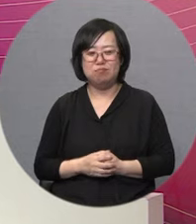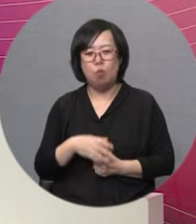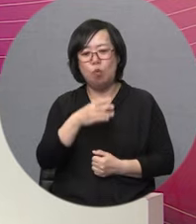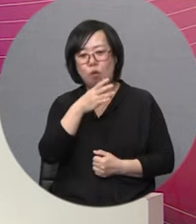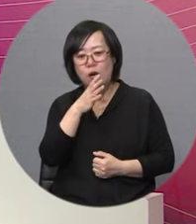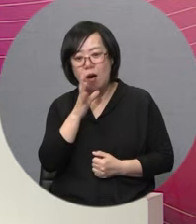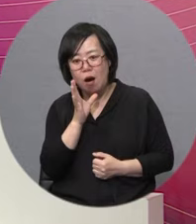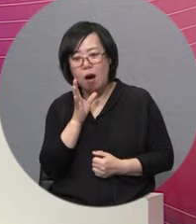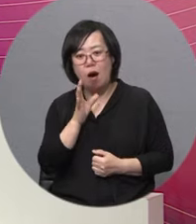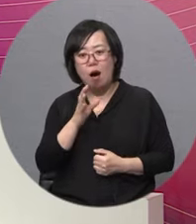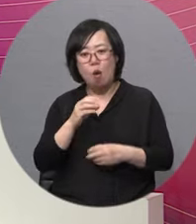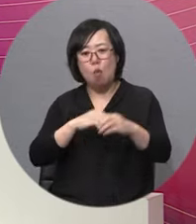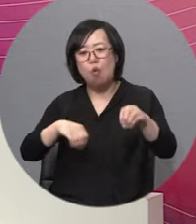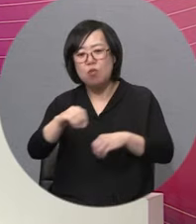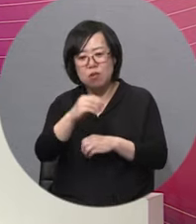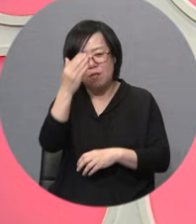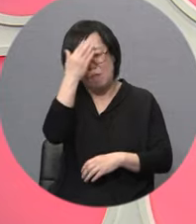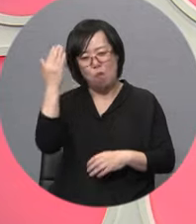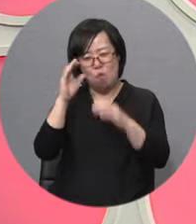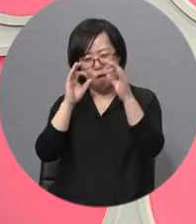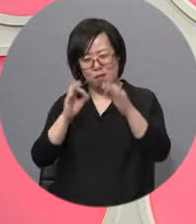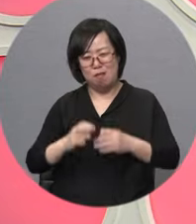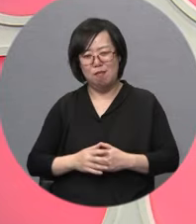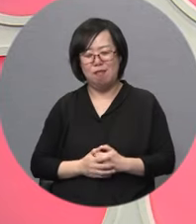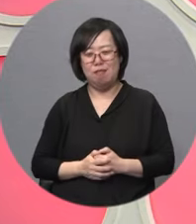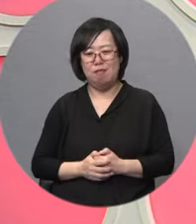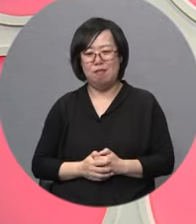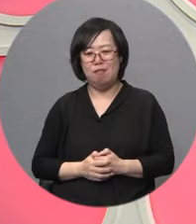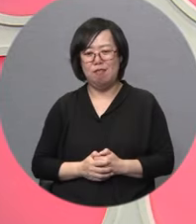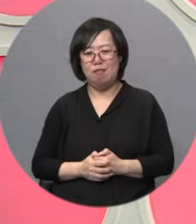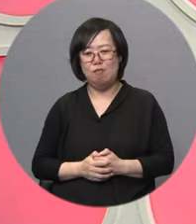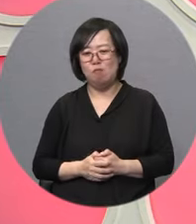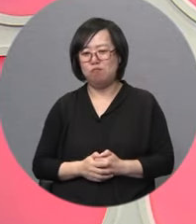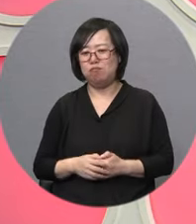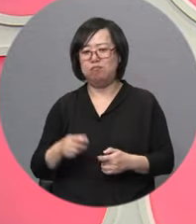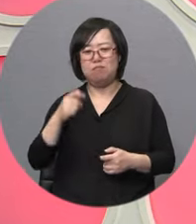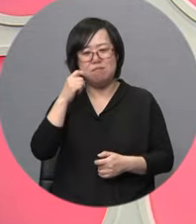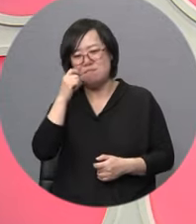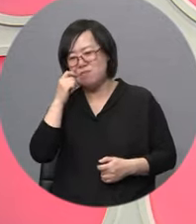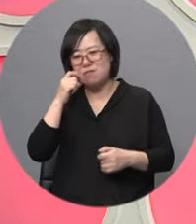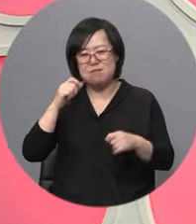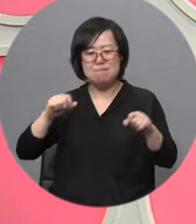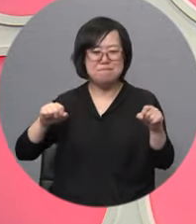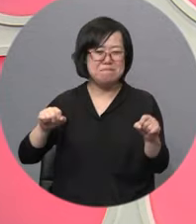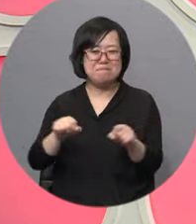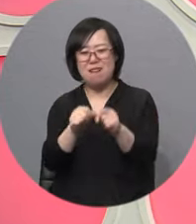네네. 그건 좀 지금 네. 뭐 똑같아. 그 남진 선배님 그럼 난리예요. 네, 그러니까